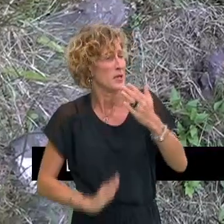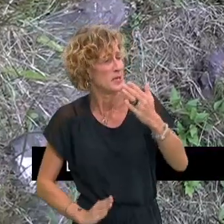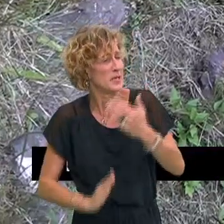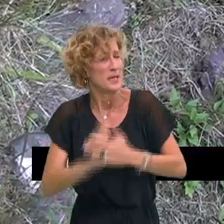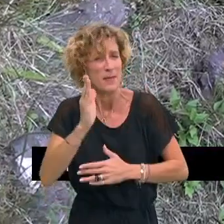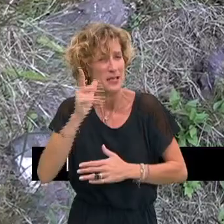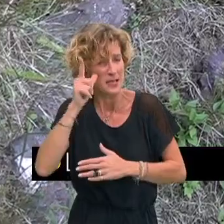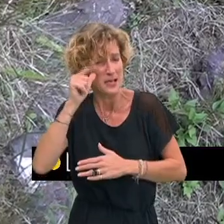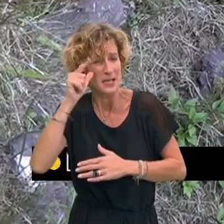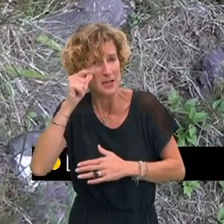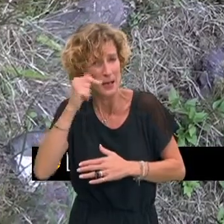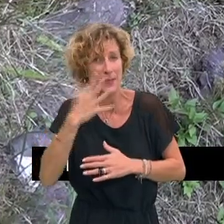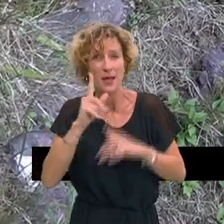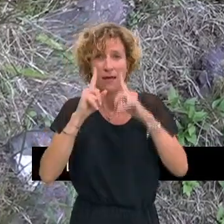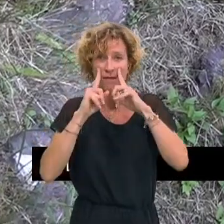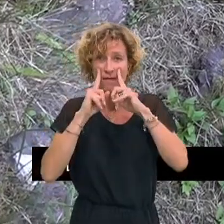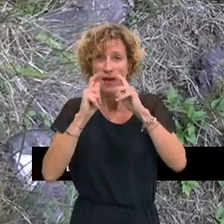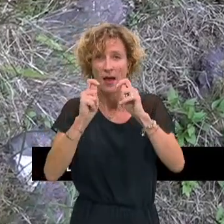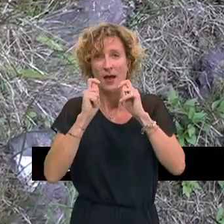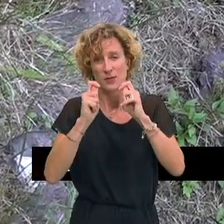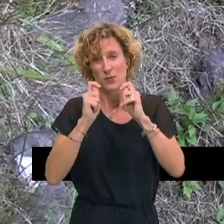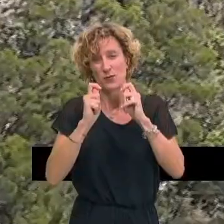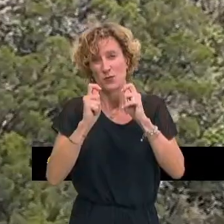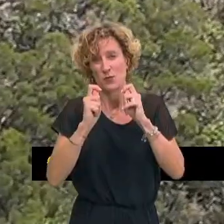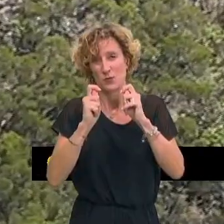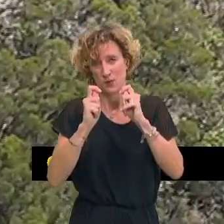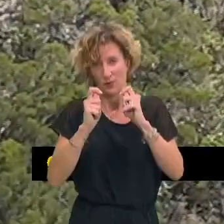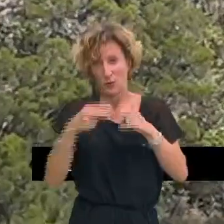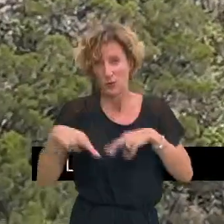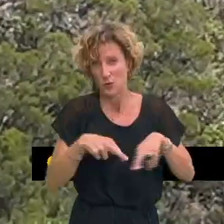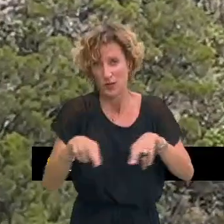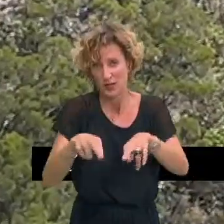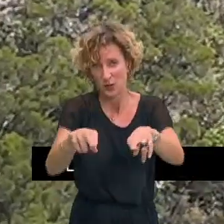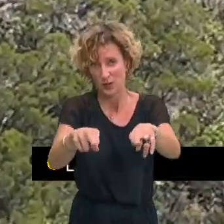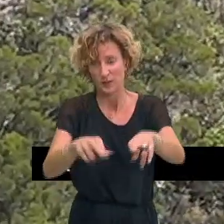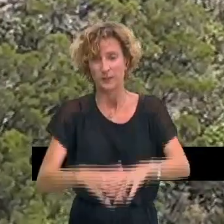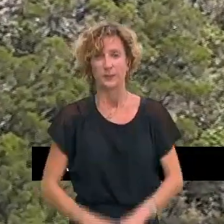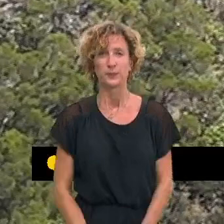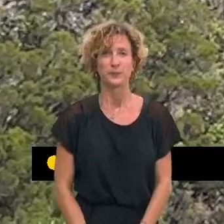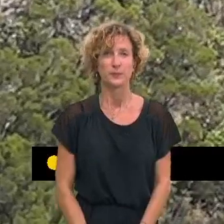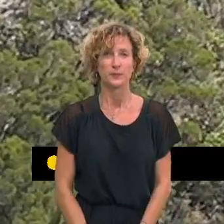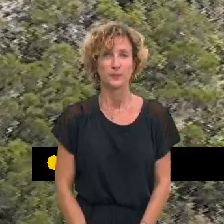Mais attention à l'ivresse de la course. La prudence et la vigilance sur les sentiers restent de mise.